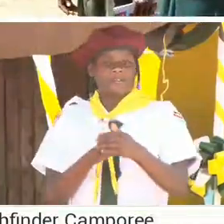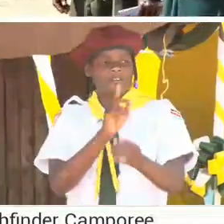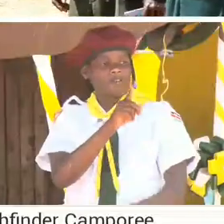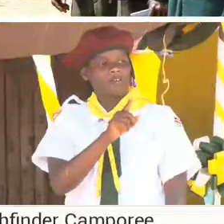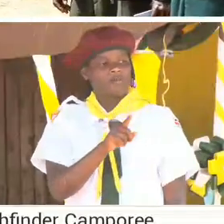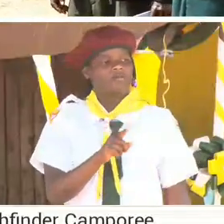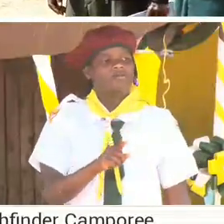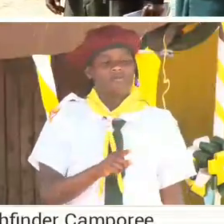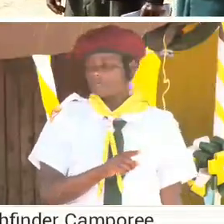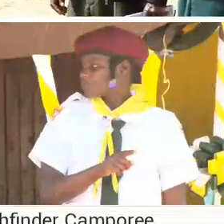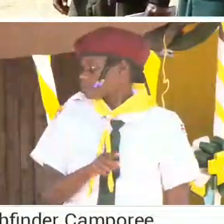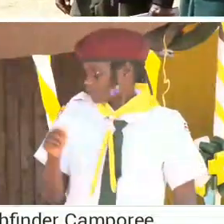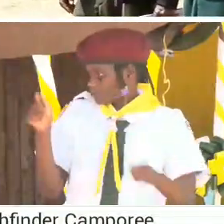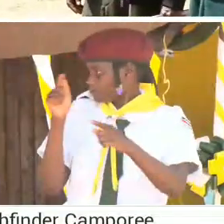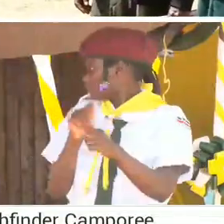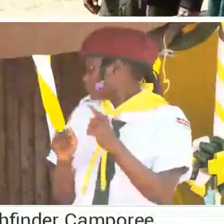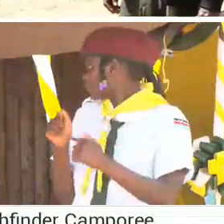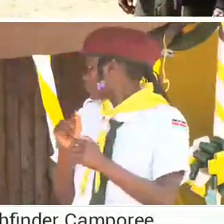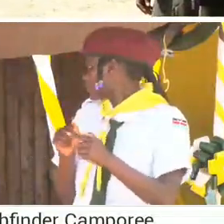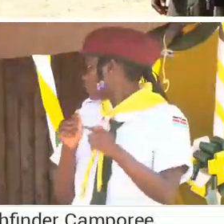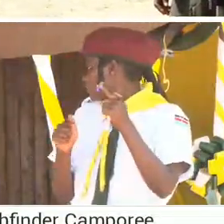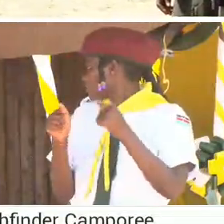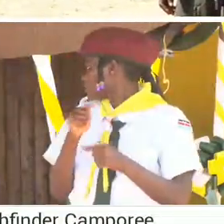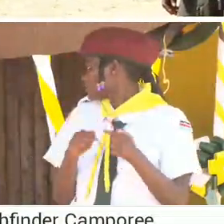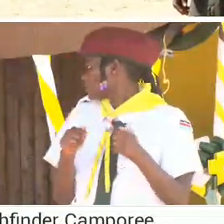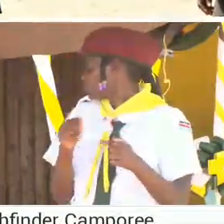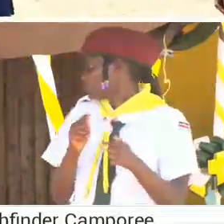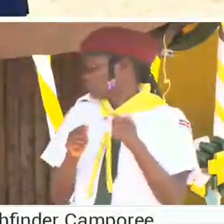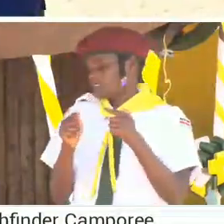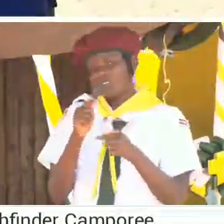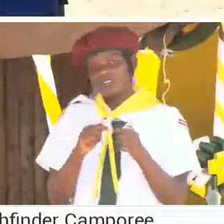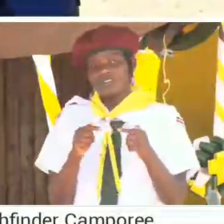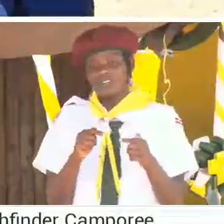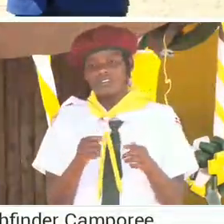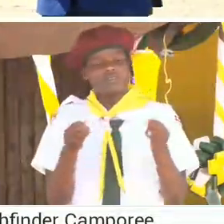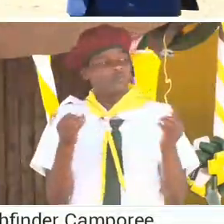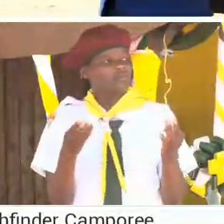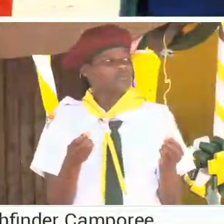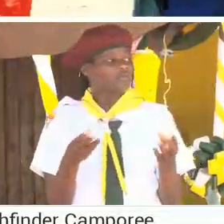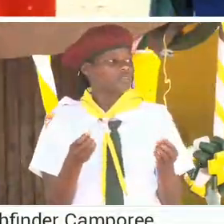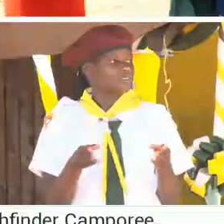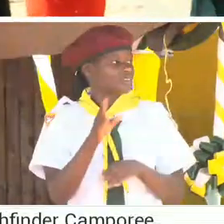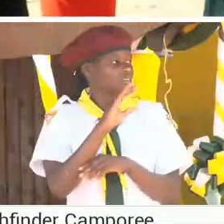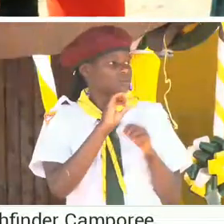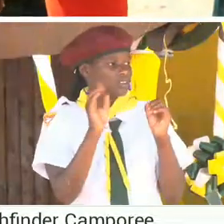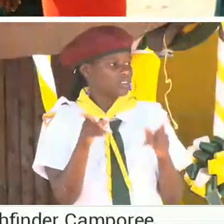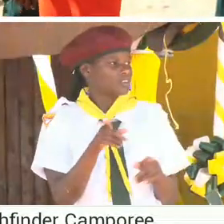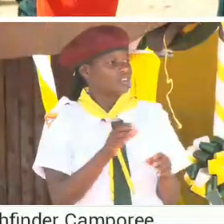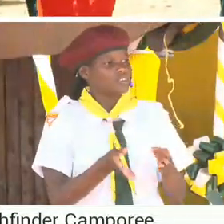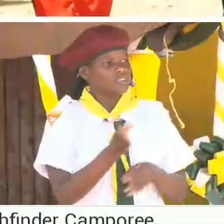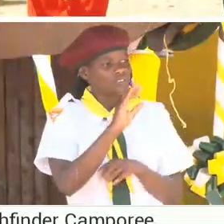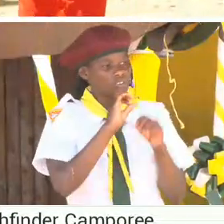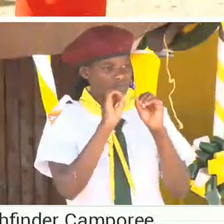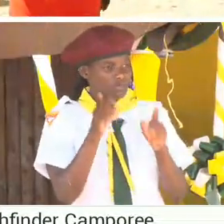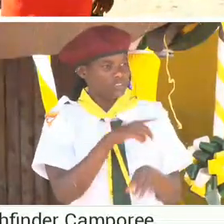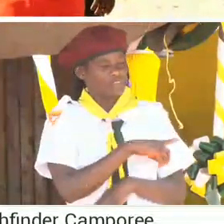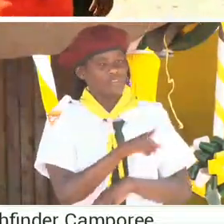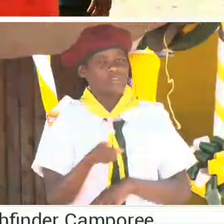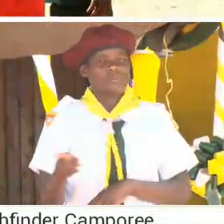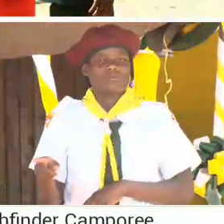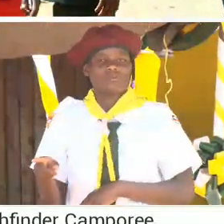hatua? Njoo, njoo. Jitoe kwa Yesu. Wako wengi ambao wanajitoa. Bwana akubariki. Bwana akubariki. Bwana